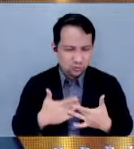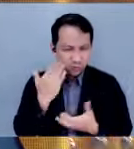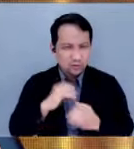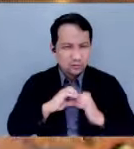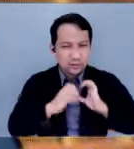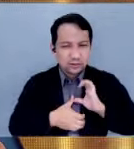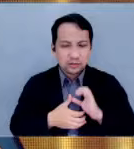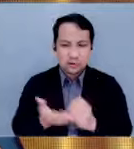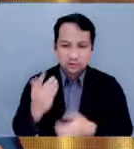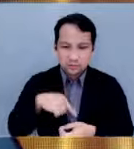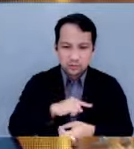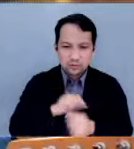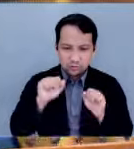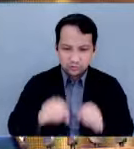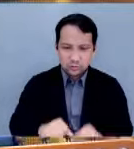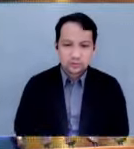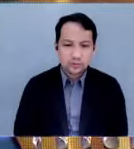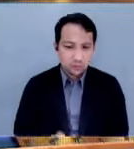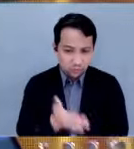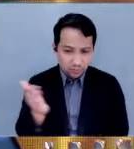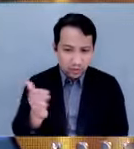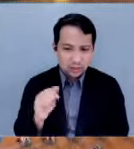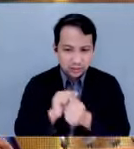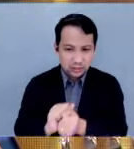buti na lang dyan ang tropa.